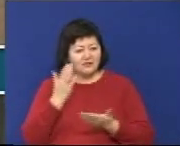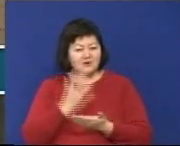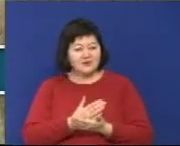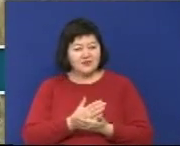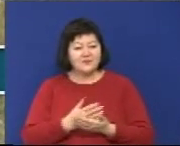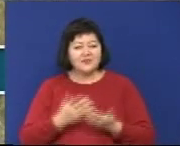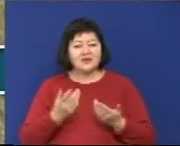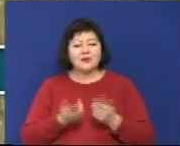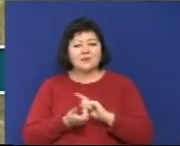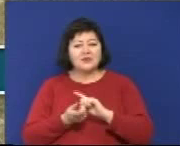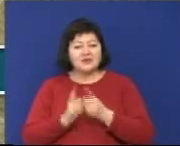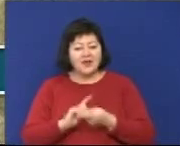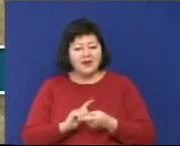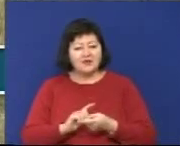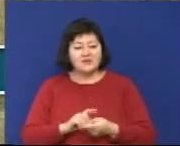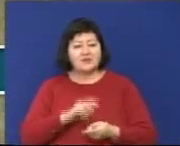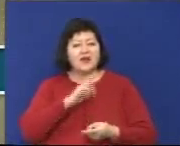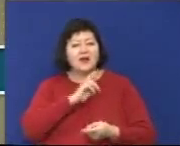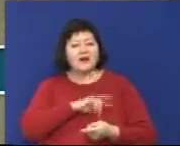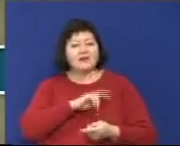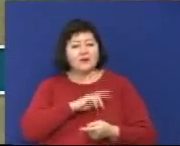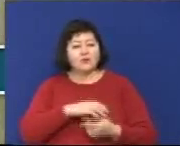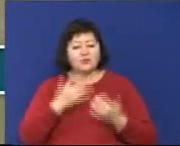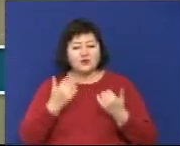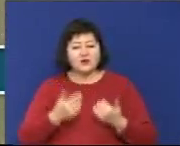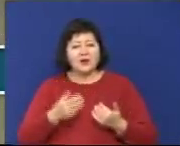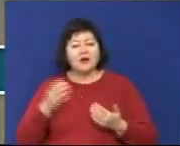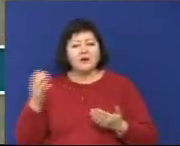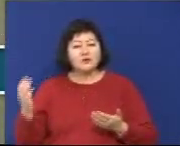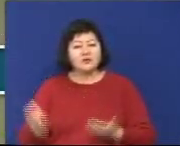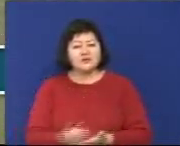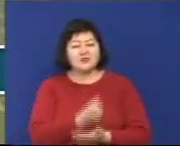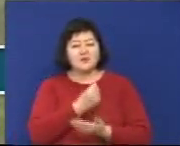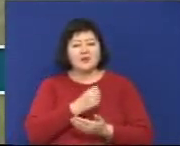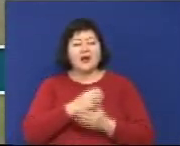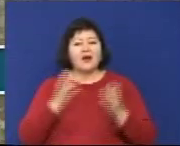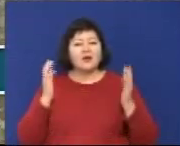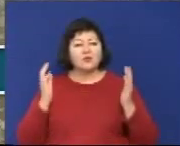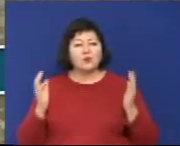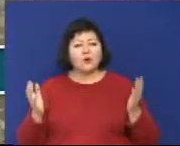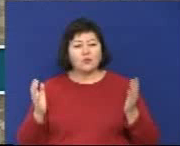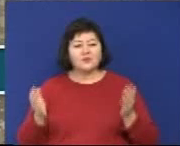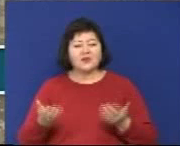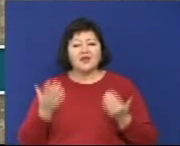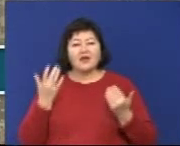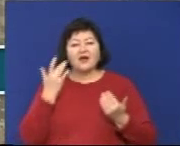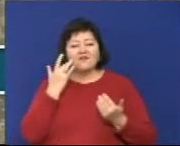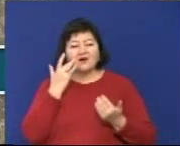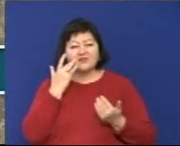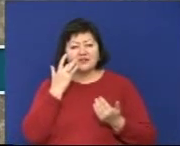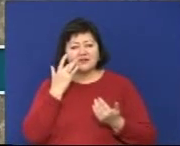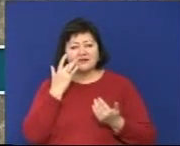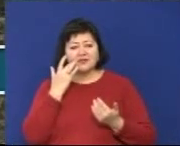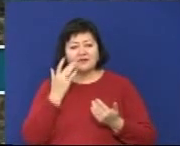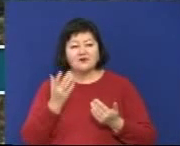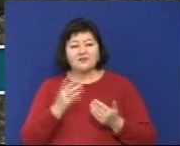разведки совершенствуются, а добытая разведчиками информация по-прежнему имеет огромное значение. Во время торжественного построения в